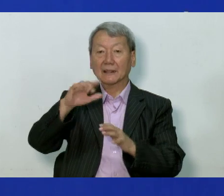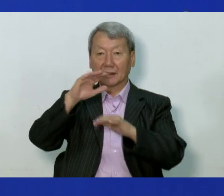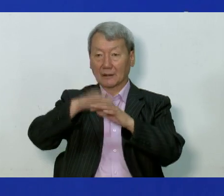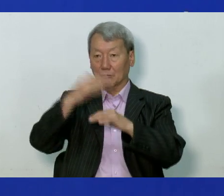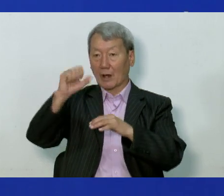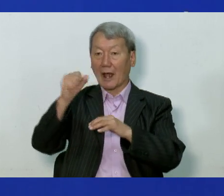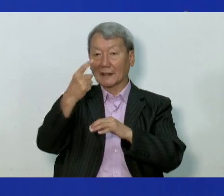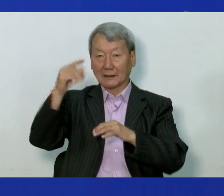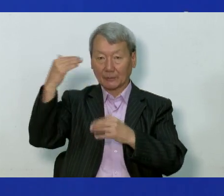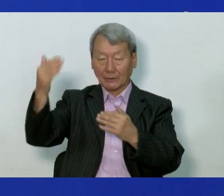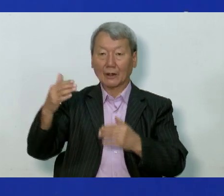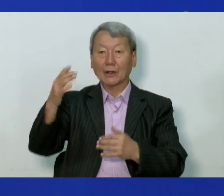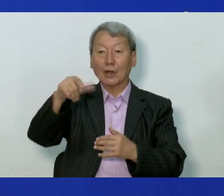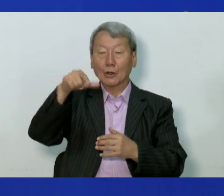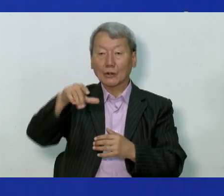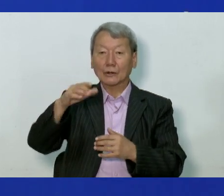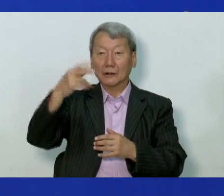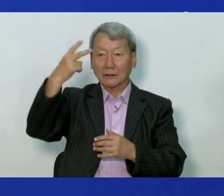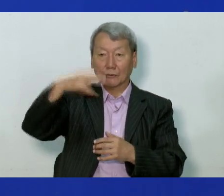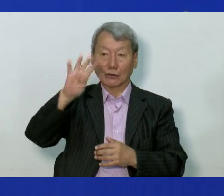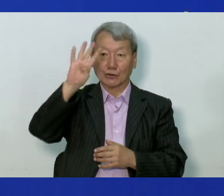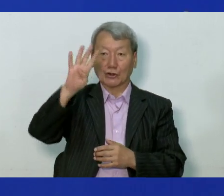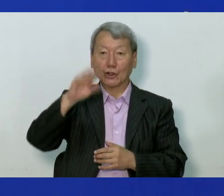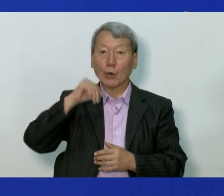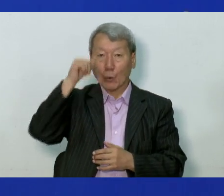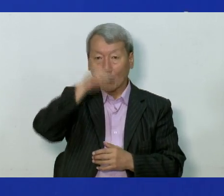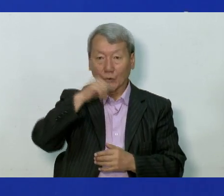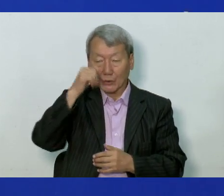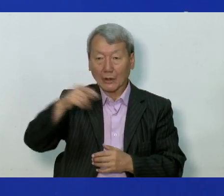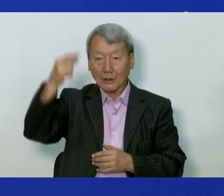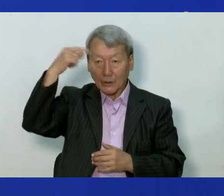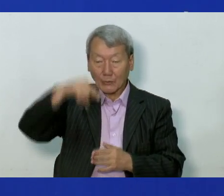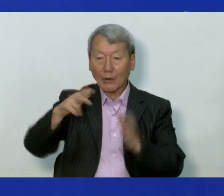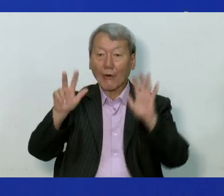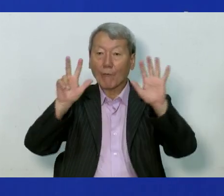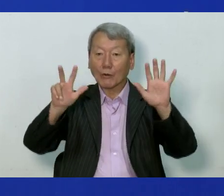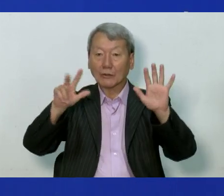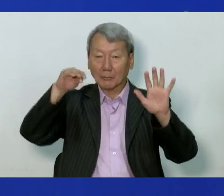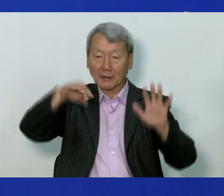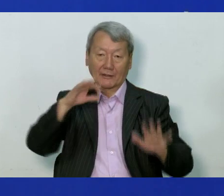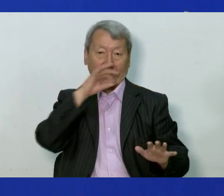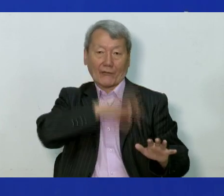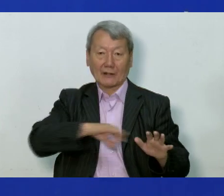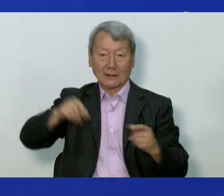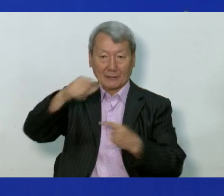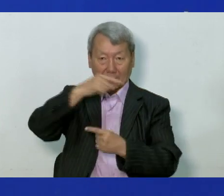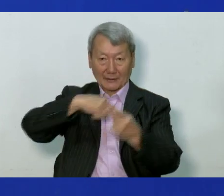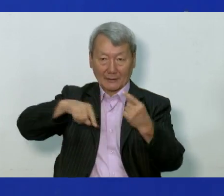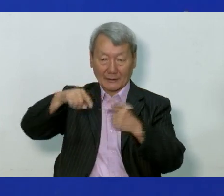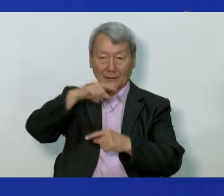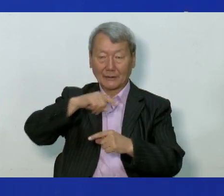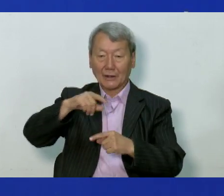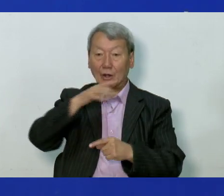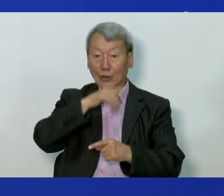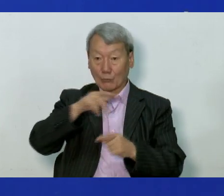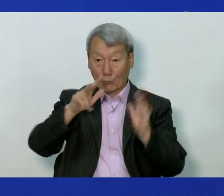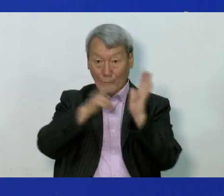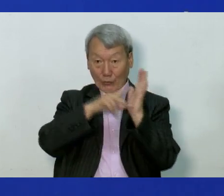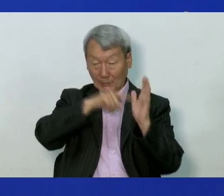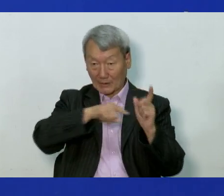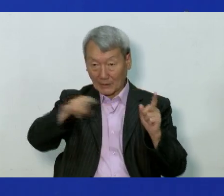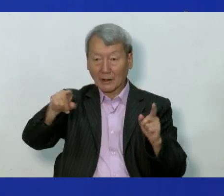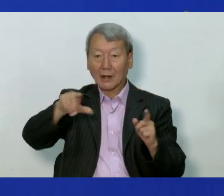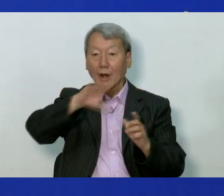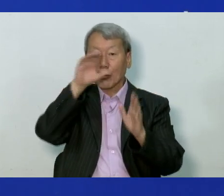развития. Значит, срок кредита 24 года, в том числе 8 лет льготный период. В течение